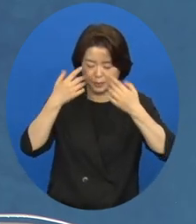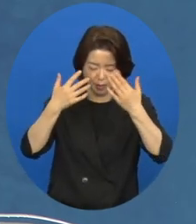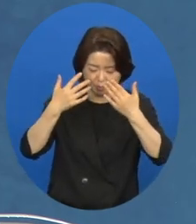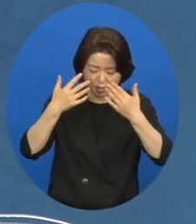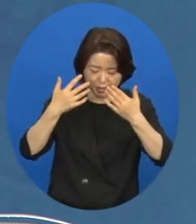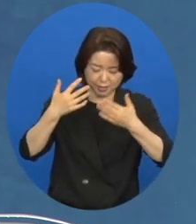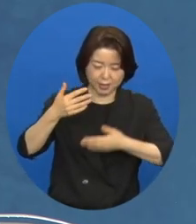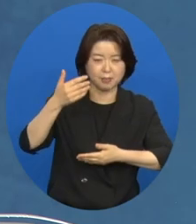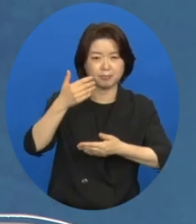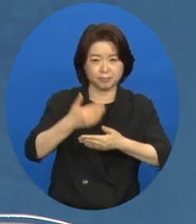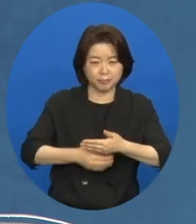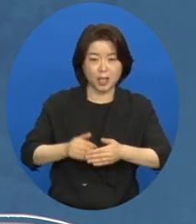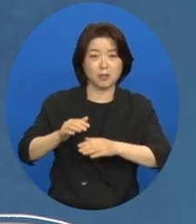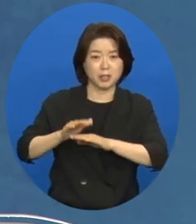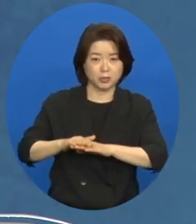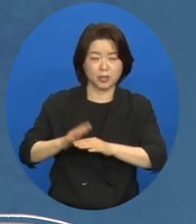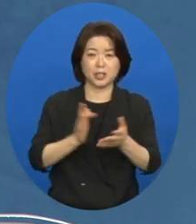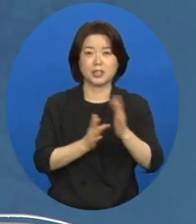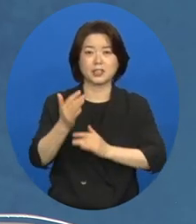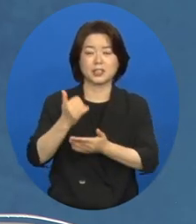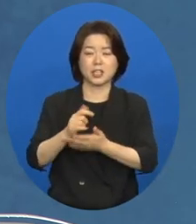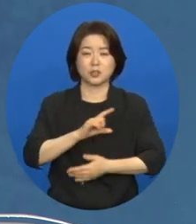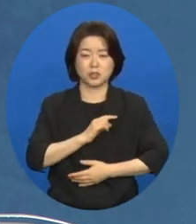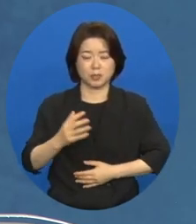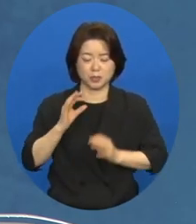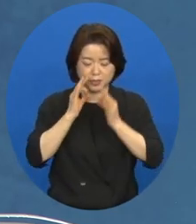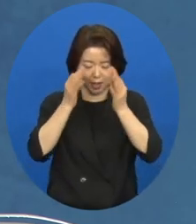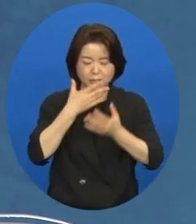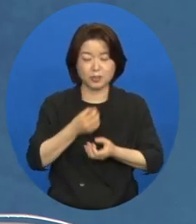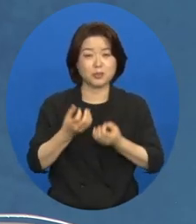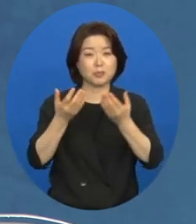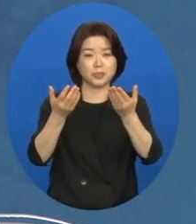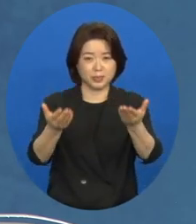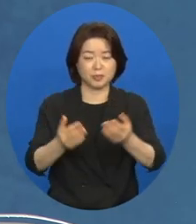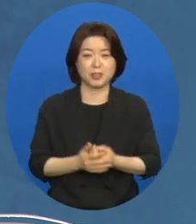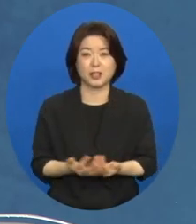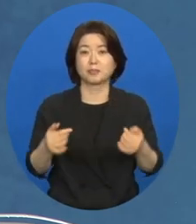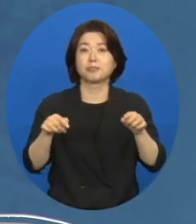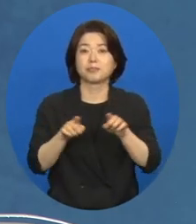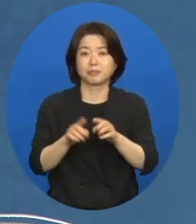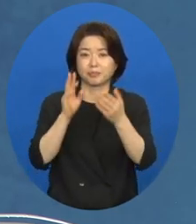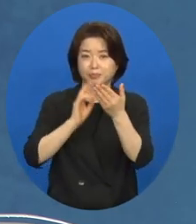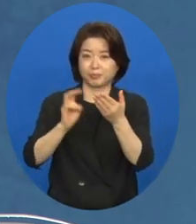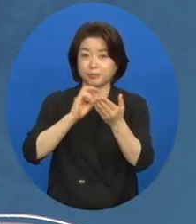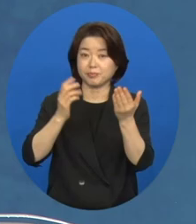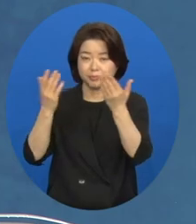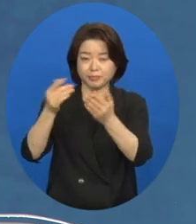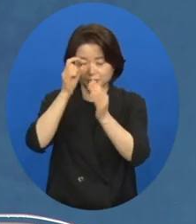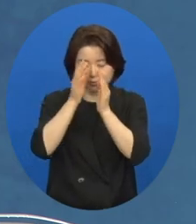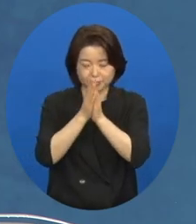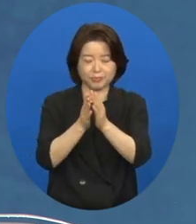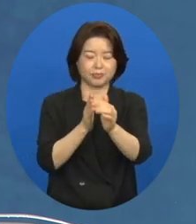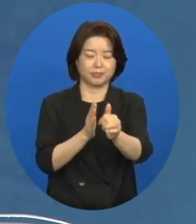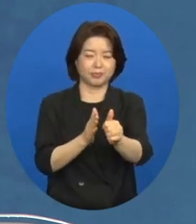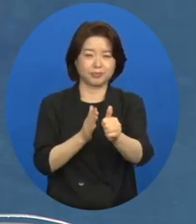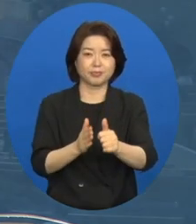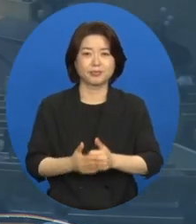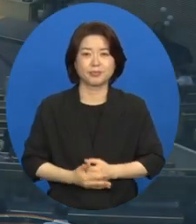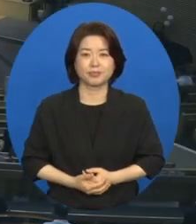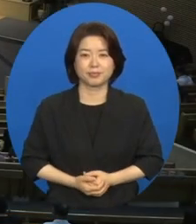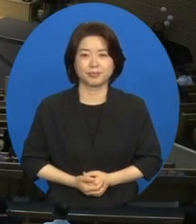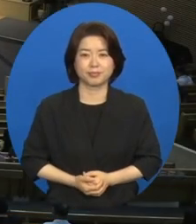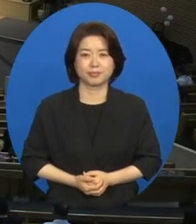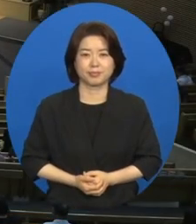남기를 예수님의 이름으로 간절히 축복합니다. 우리 함께 찬양하고 기도하는 시간 갖겠습니다.